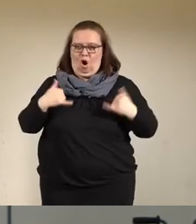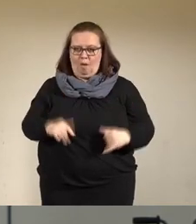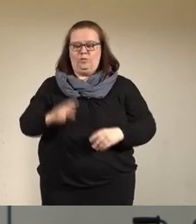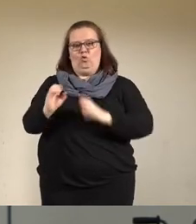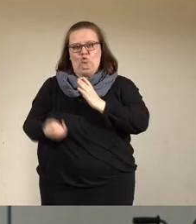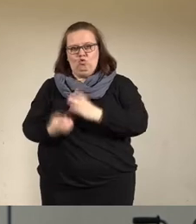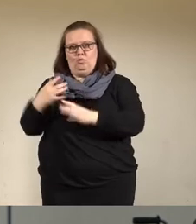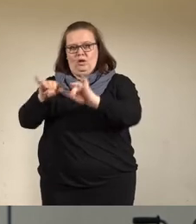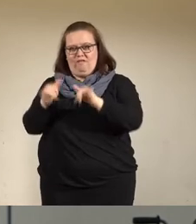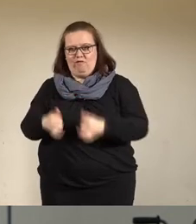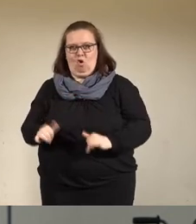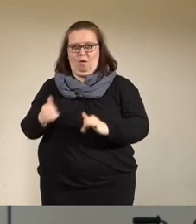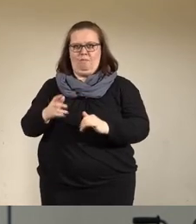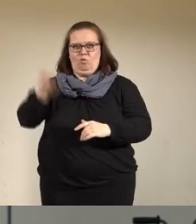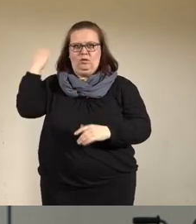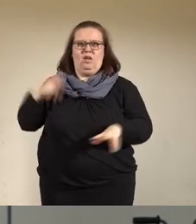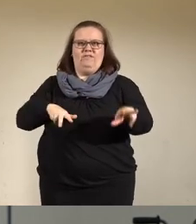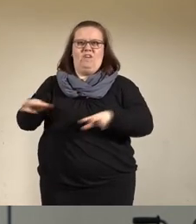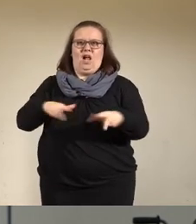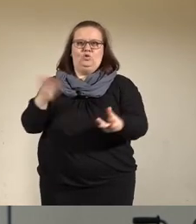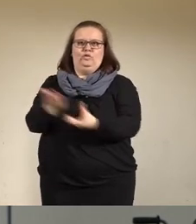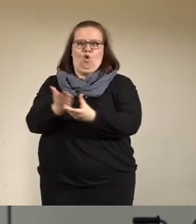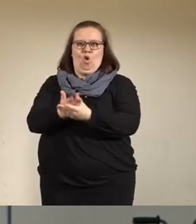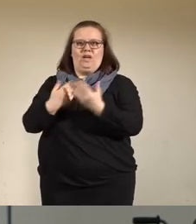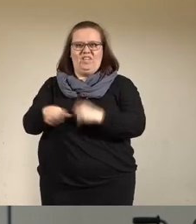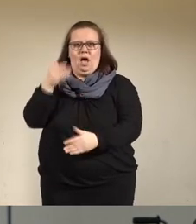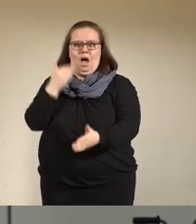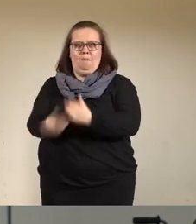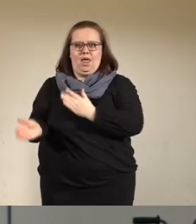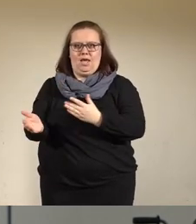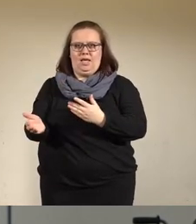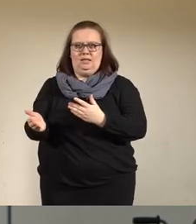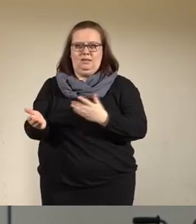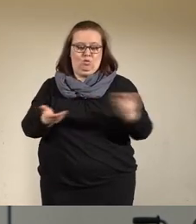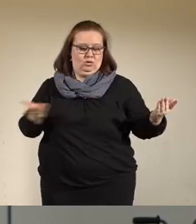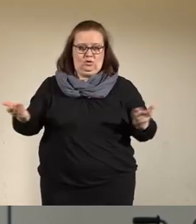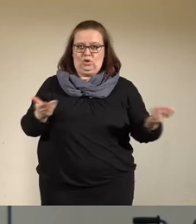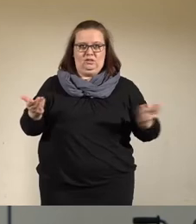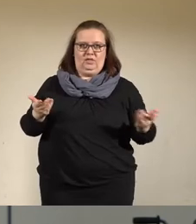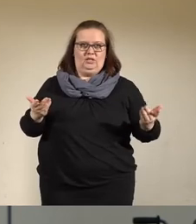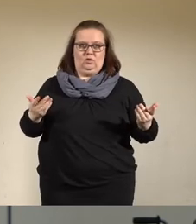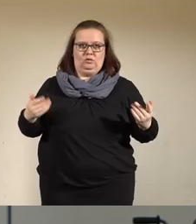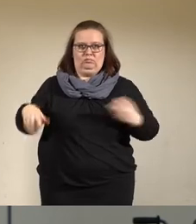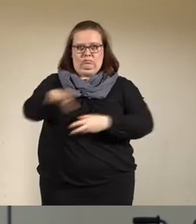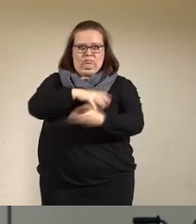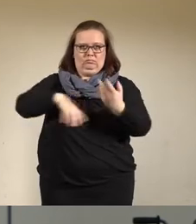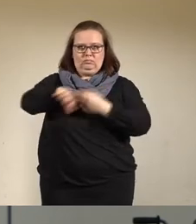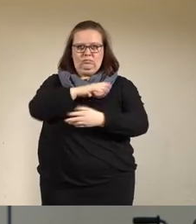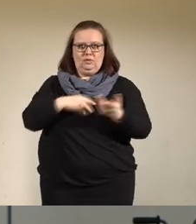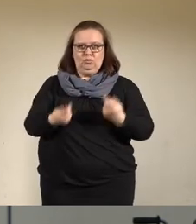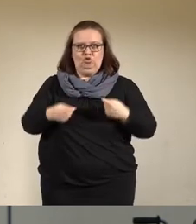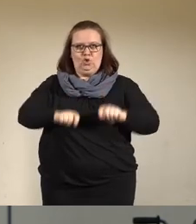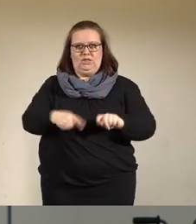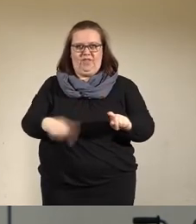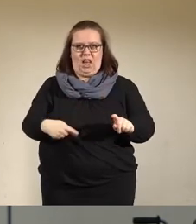die ursprüngliche Fassung, die in der Verwaltungsvorlage steht, dass wir sie ablehnen, abstimmen wollen. Ansonsten kommen wir hier am Ende nicht zu einem vernünftigen